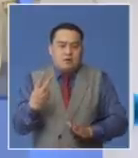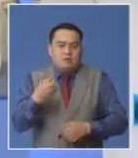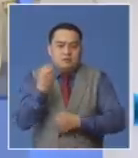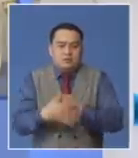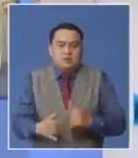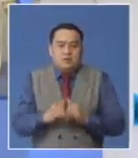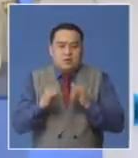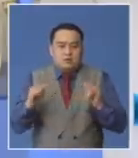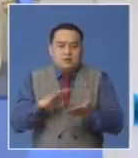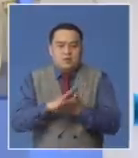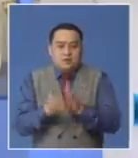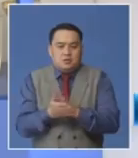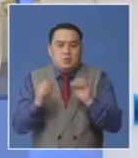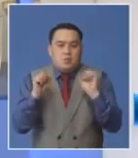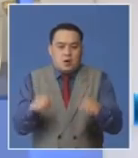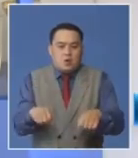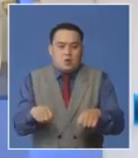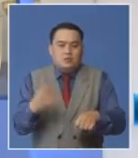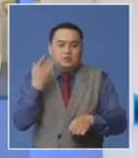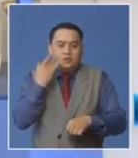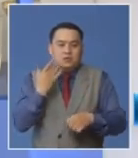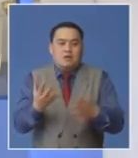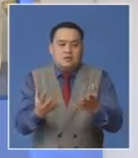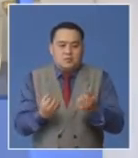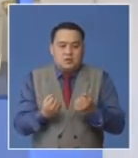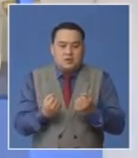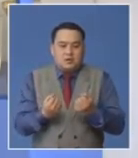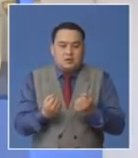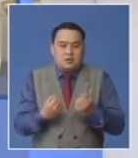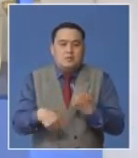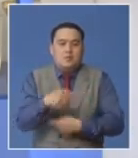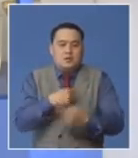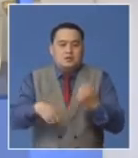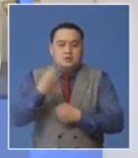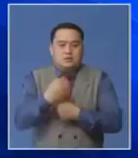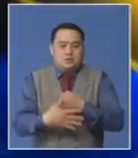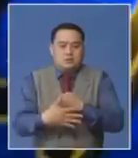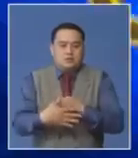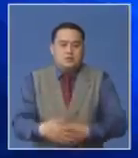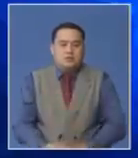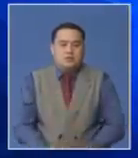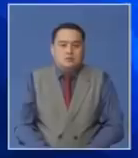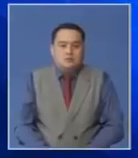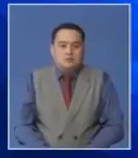развития медиации где я могу всегда воспринять бизнес-центр touran